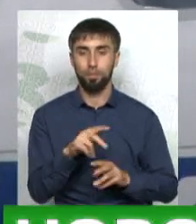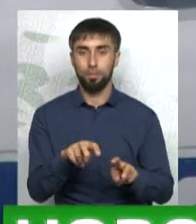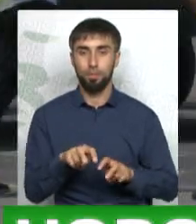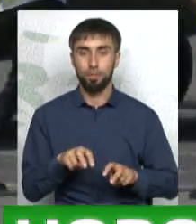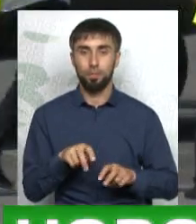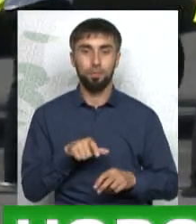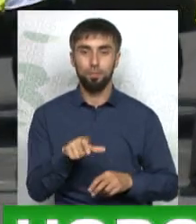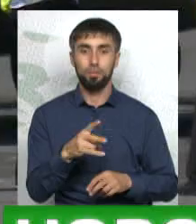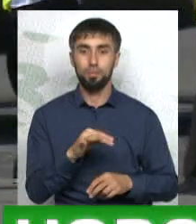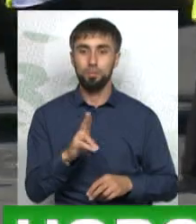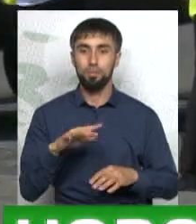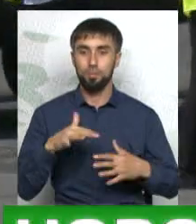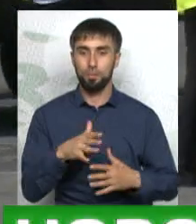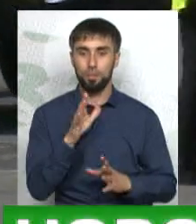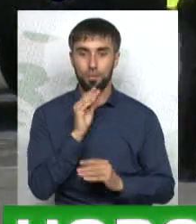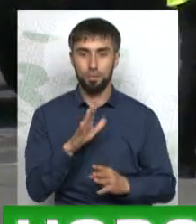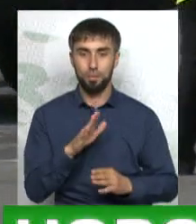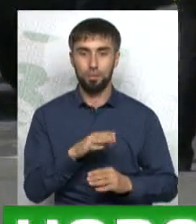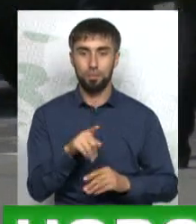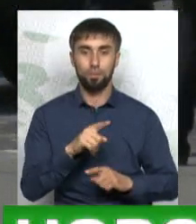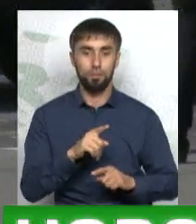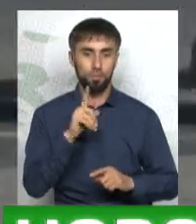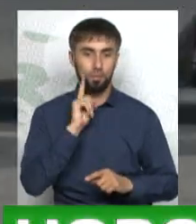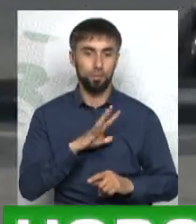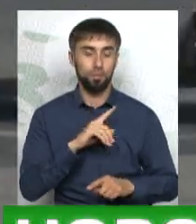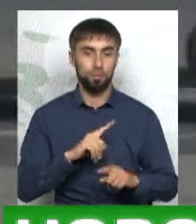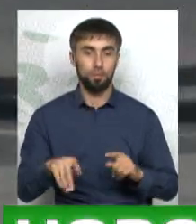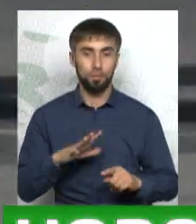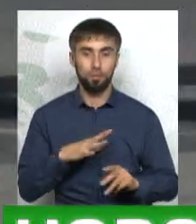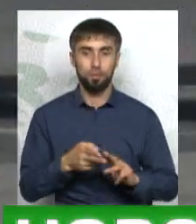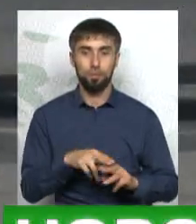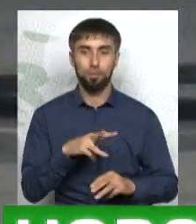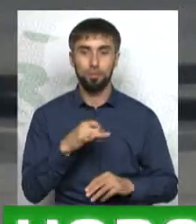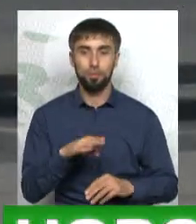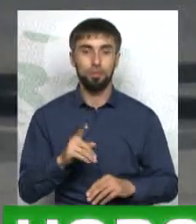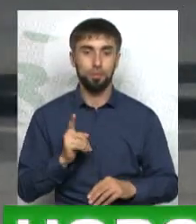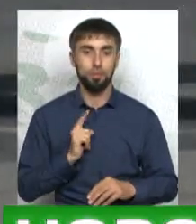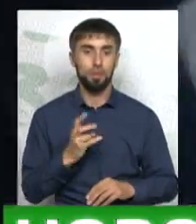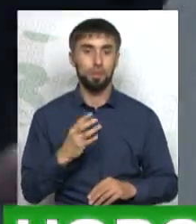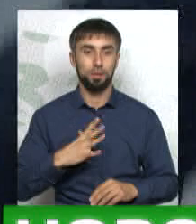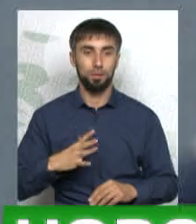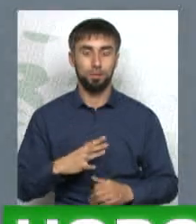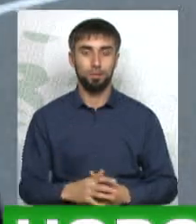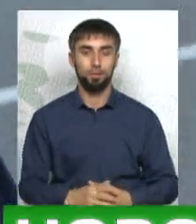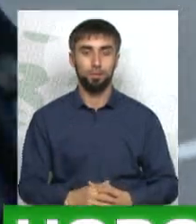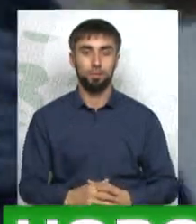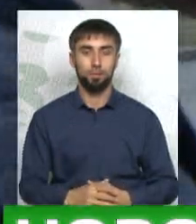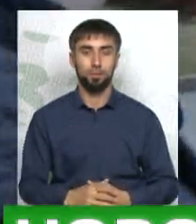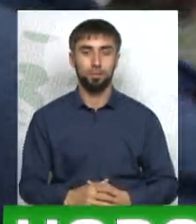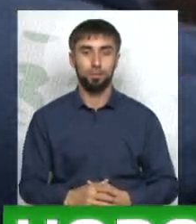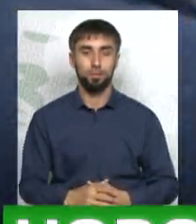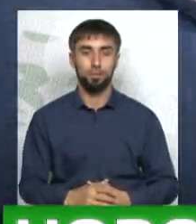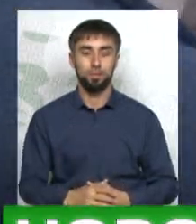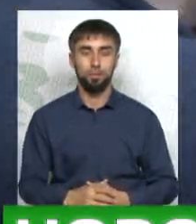пассажиры. В пути никто даже устать не успел. Долетели удобно и быстро. Этот маршрут ждали с нетерпением. Рейс новый. Удобно